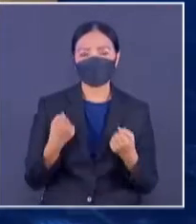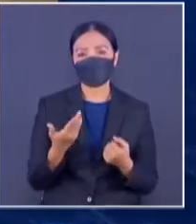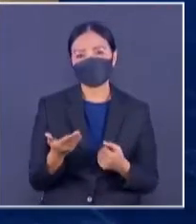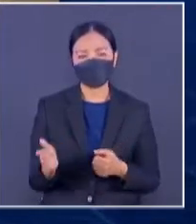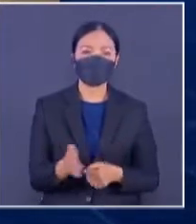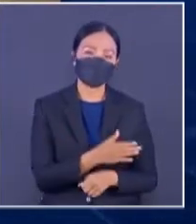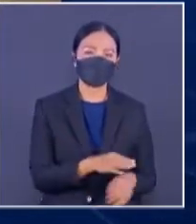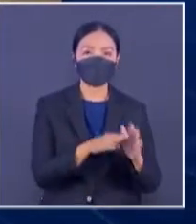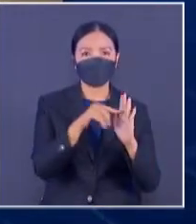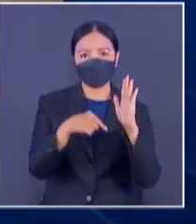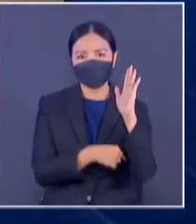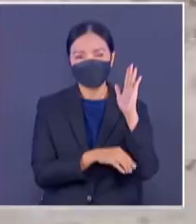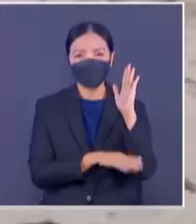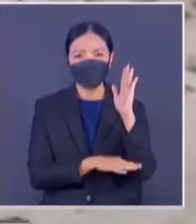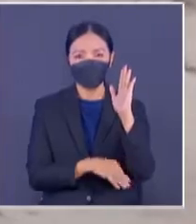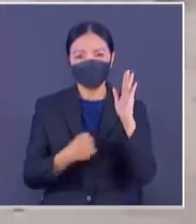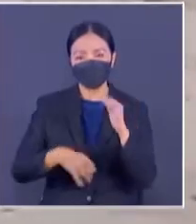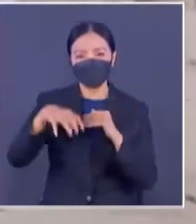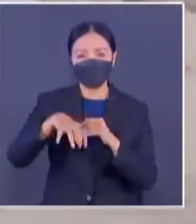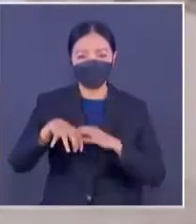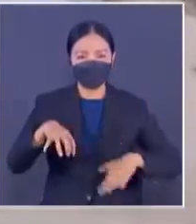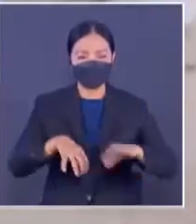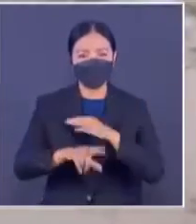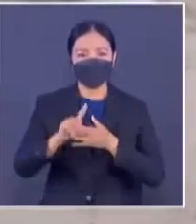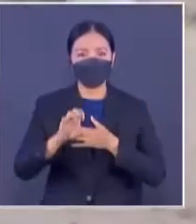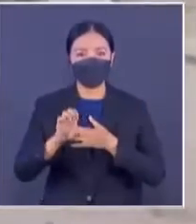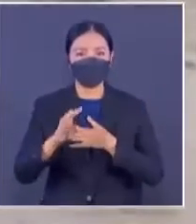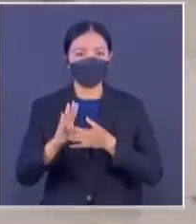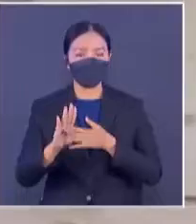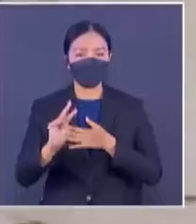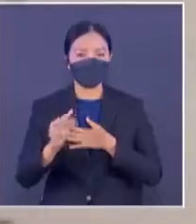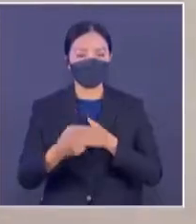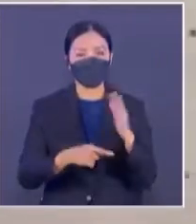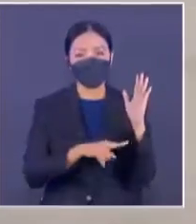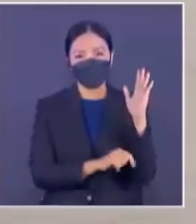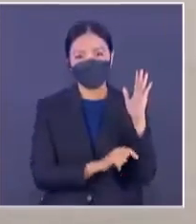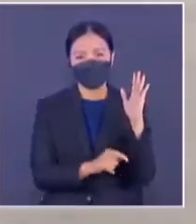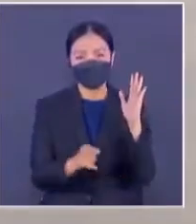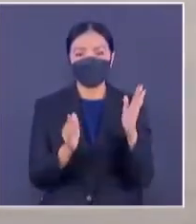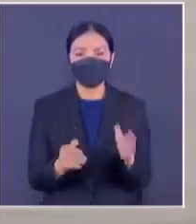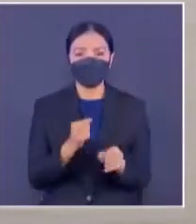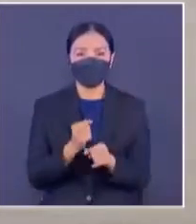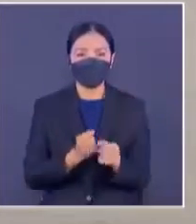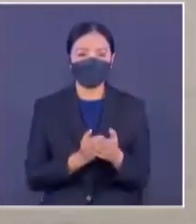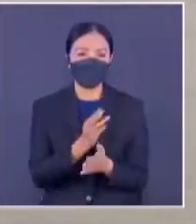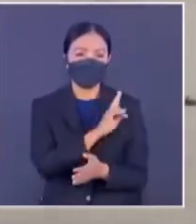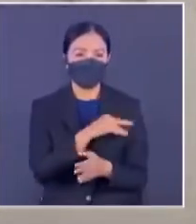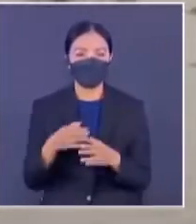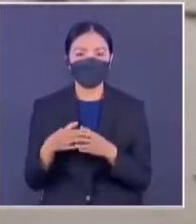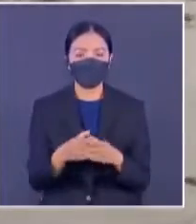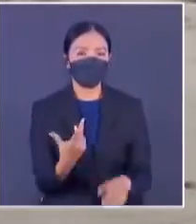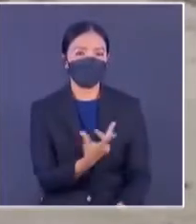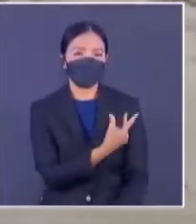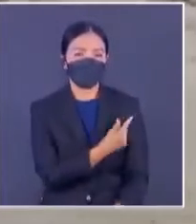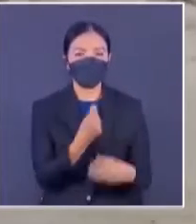งไปที่ใต้กันบ้างครับที่เกาะลิบงนะครับตำบลเกาะลิบงอำเภอกันตังจังหวัดตรังบุคลากรทางการแพทย์ลงพื้นที่ไปฉีดวั